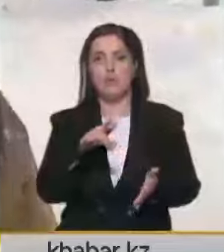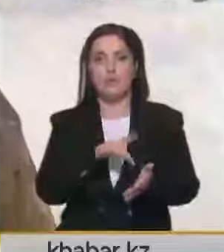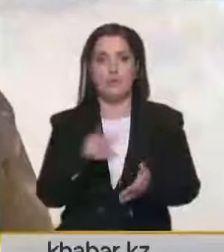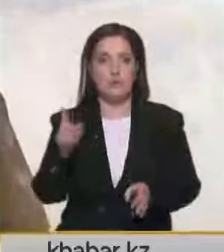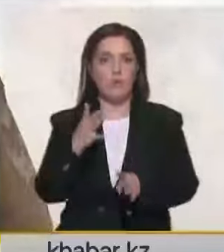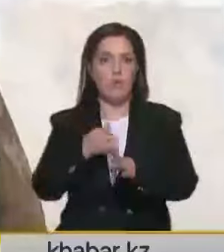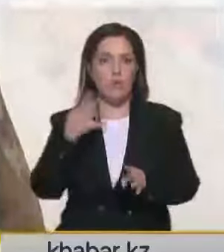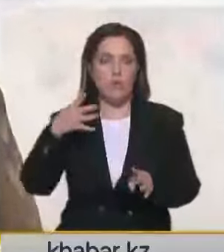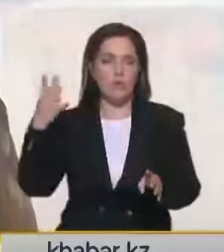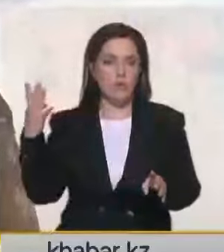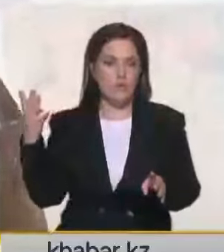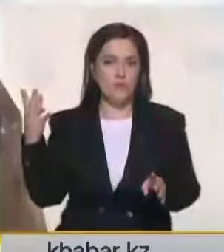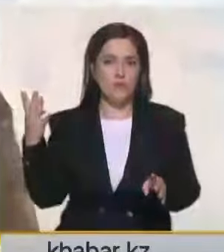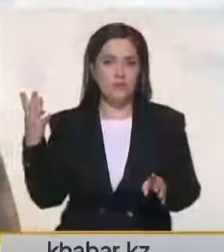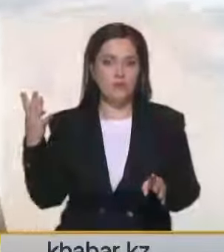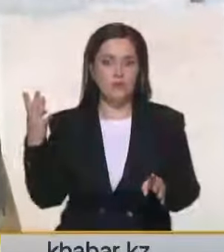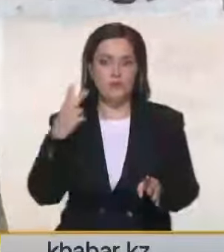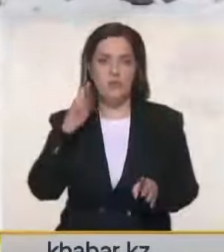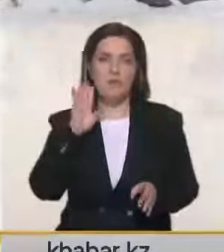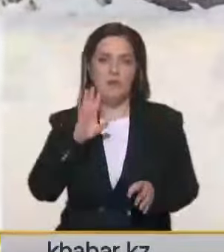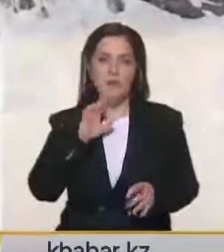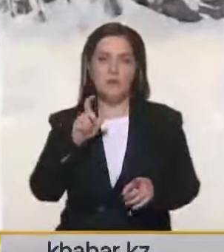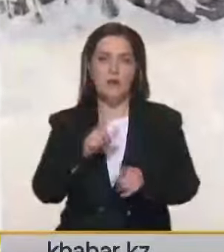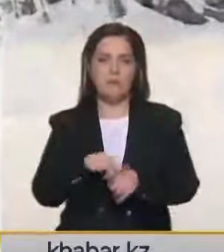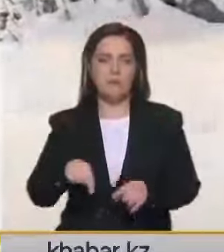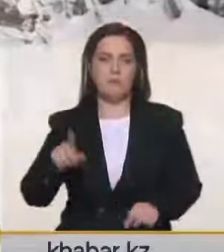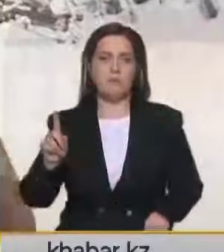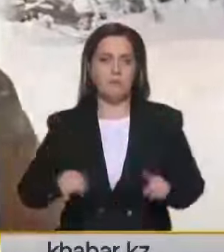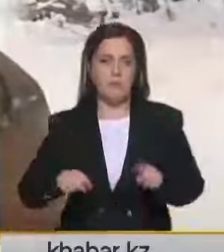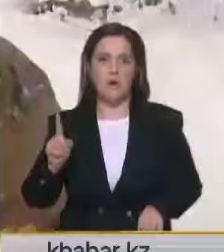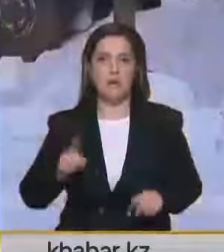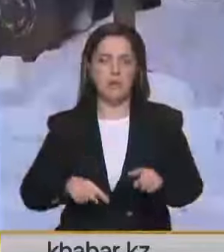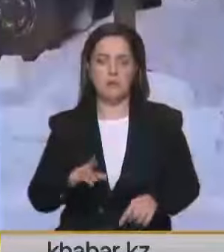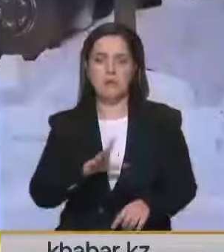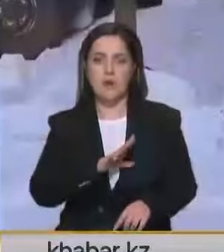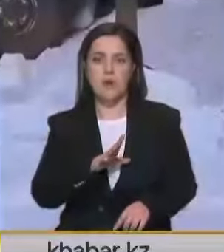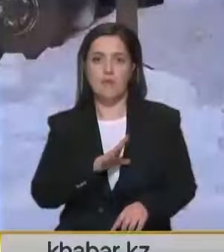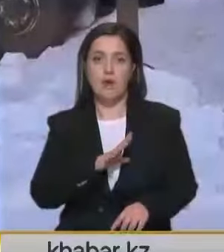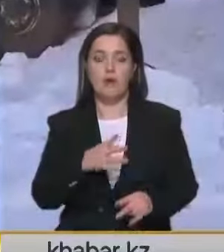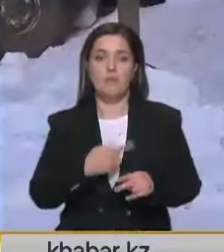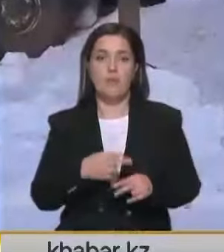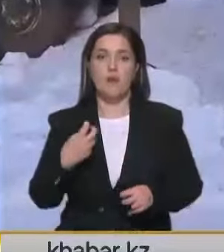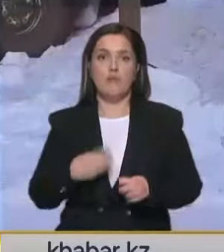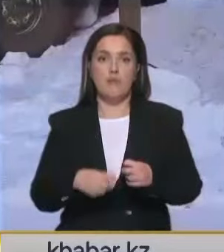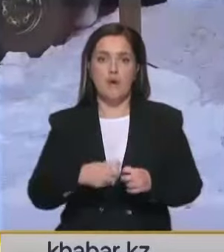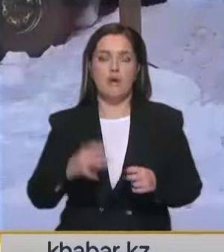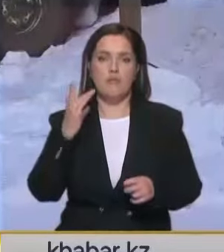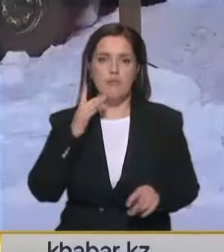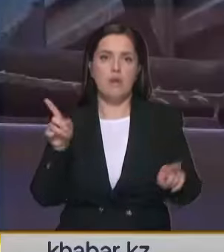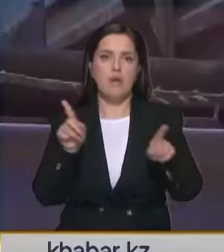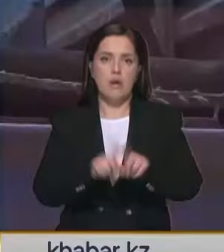очередь стояла на колонку. Ну, здесь периодически такое бывает. Аварии повторяются из года в год.